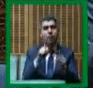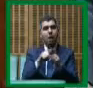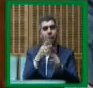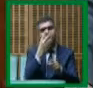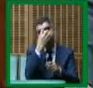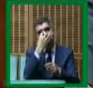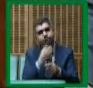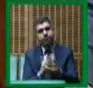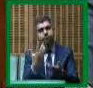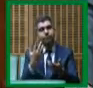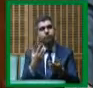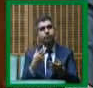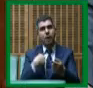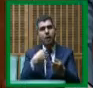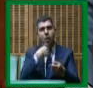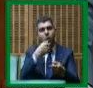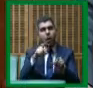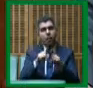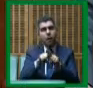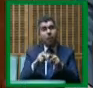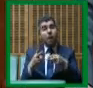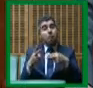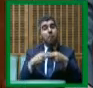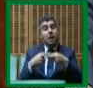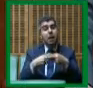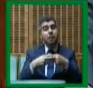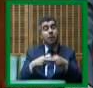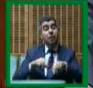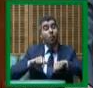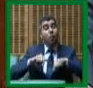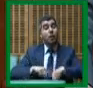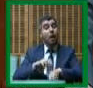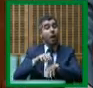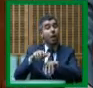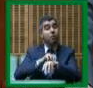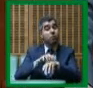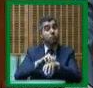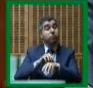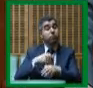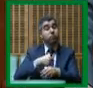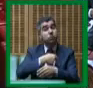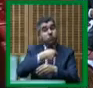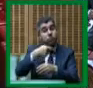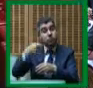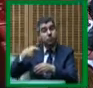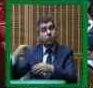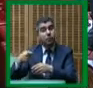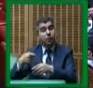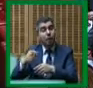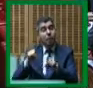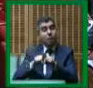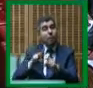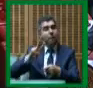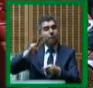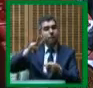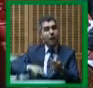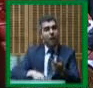نتساءل هذه الرخصة ديال الثقة اللي كتعطيها السلطات المحلية هل تؤدي وظيفتها؟